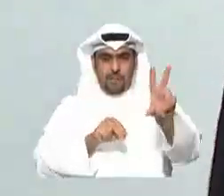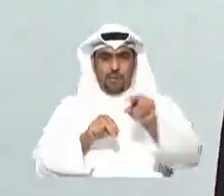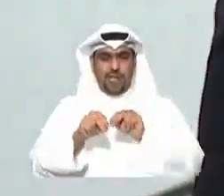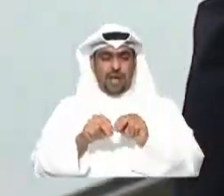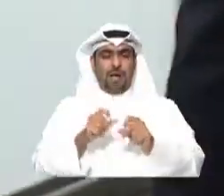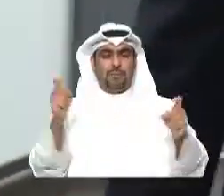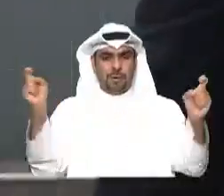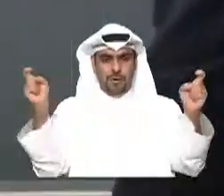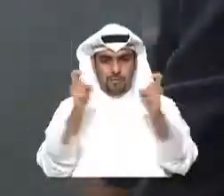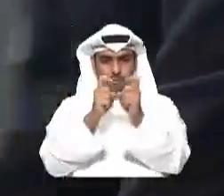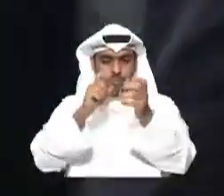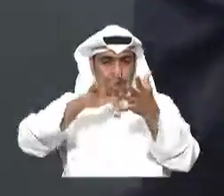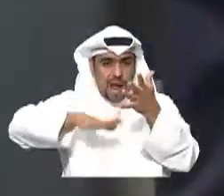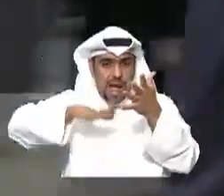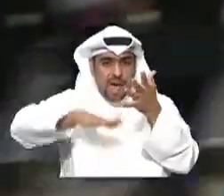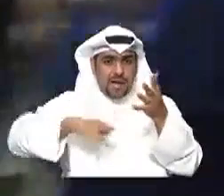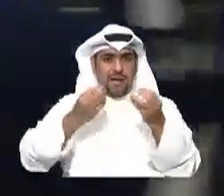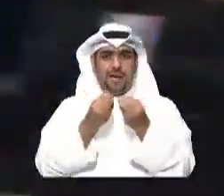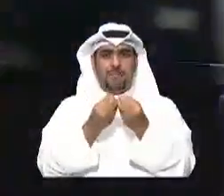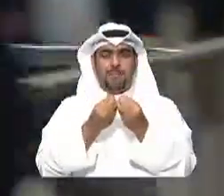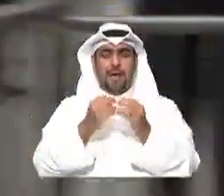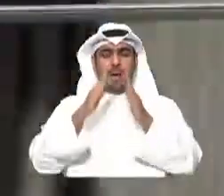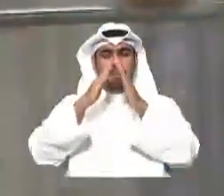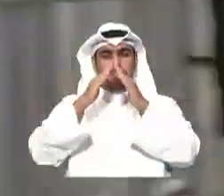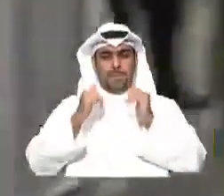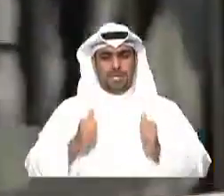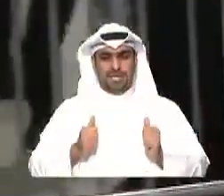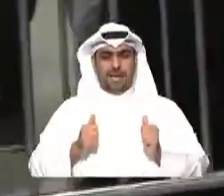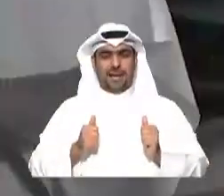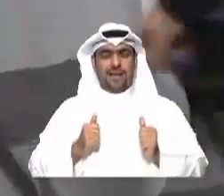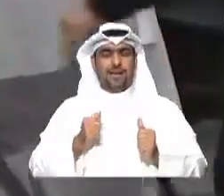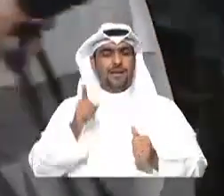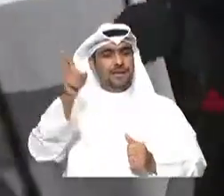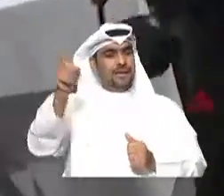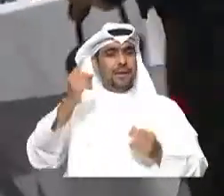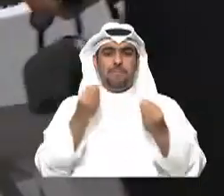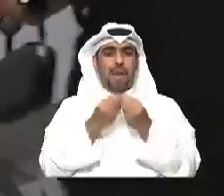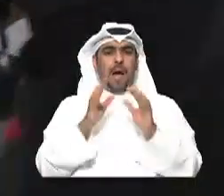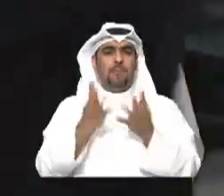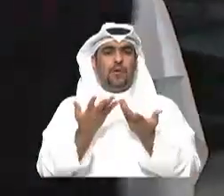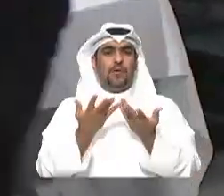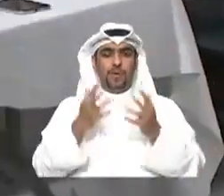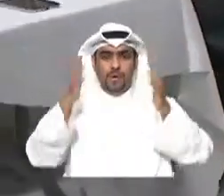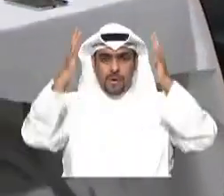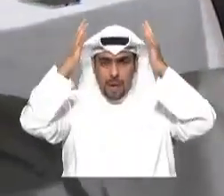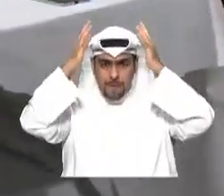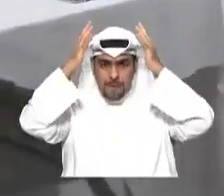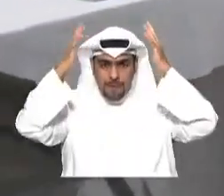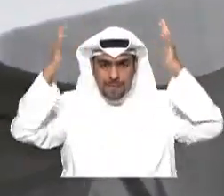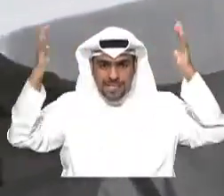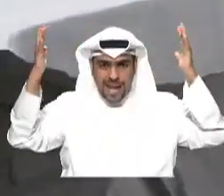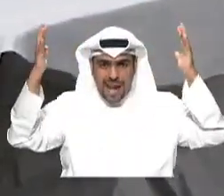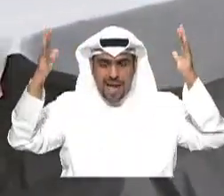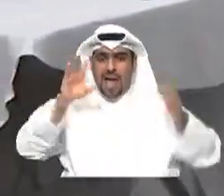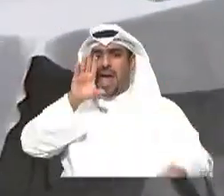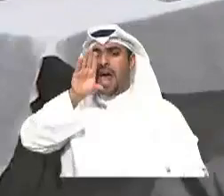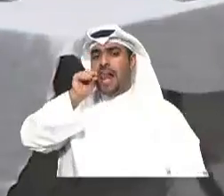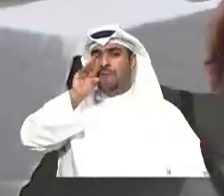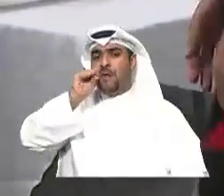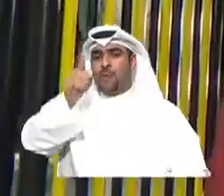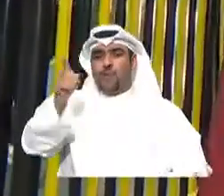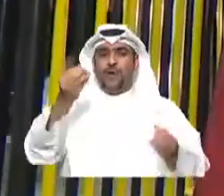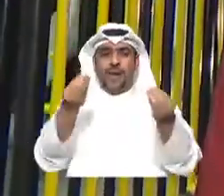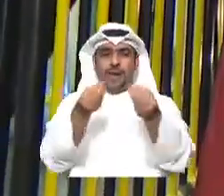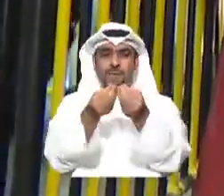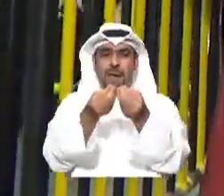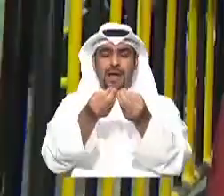وديهته الاخيره امام الفراعنه بقياده فخر العرب محمد صلاح وسط تراقب جماهيريا كبير